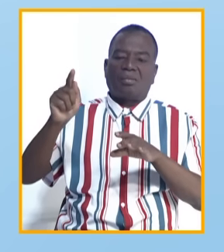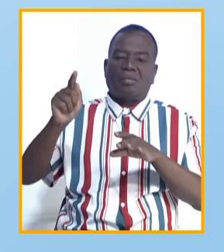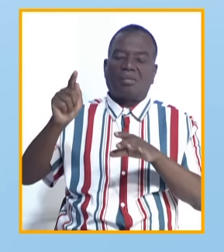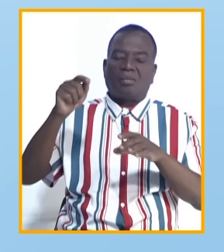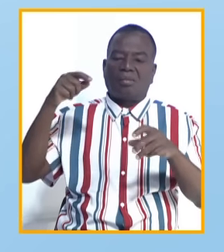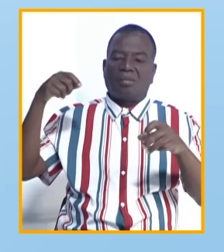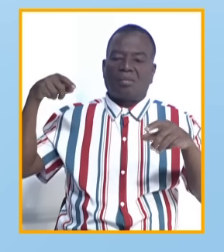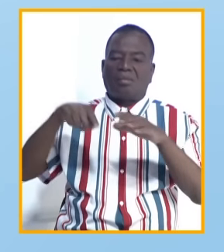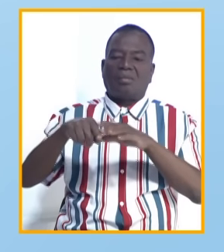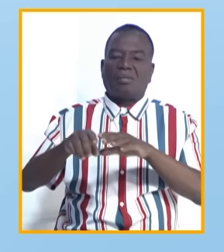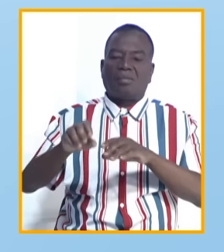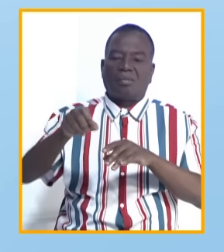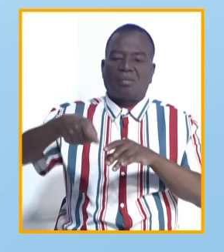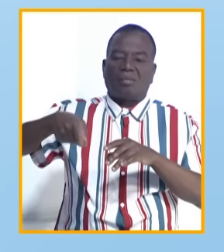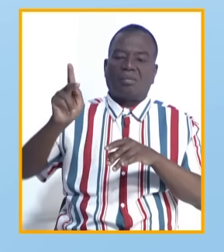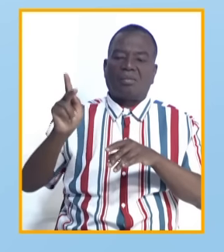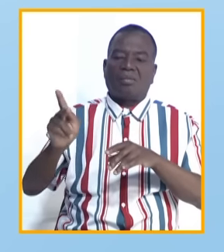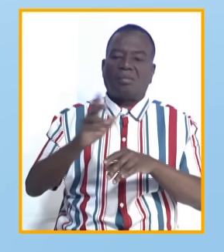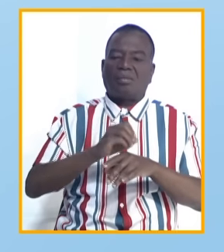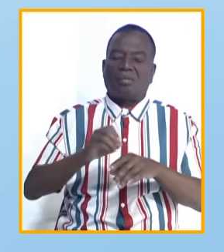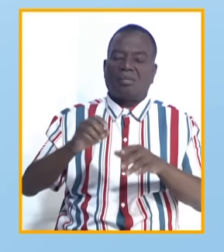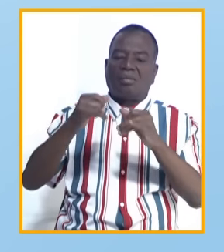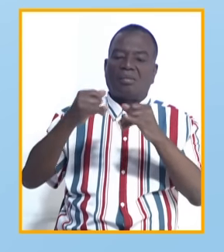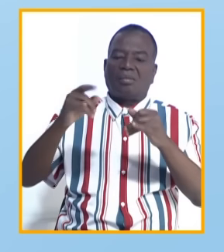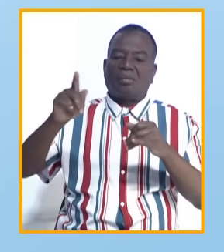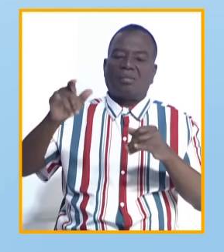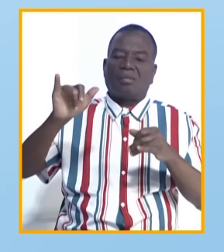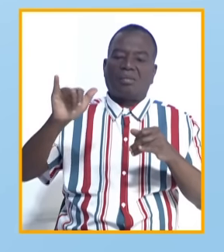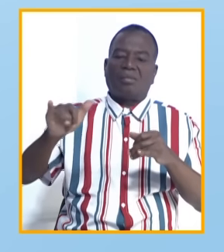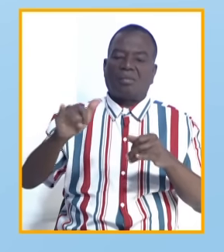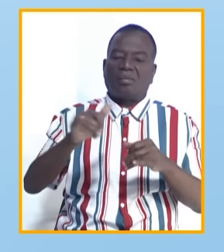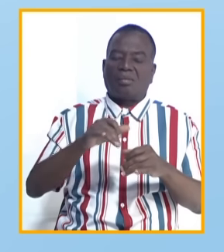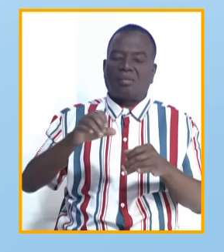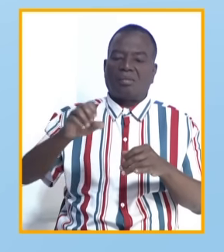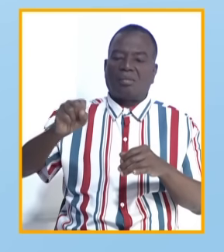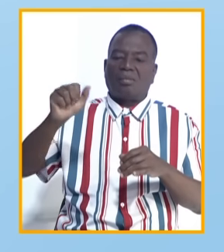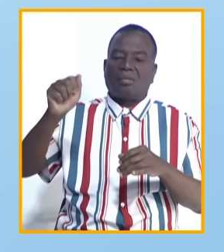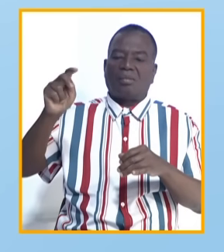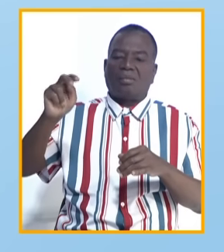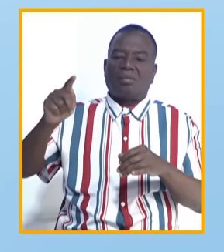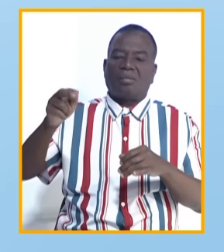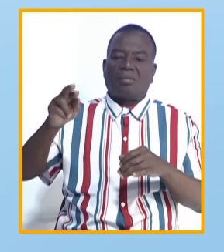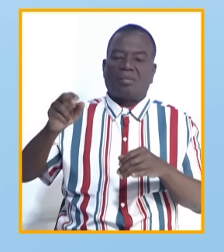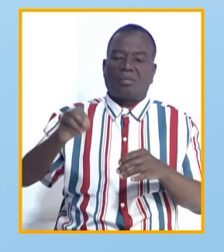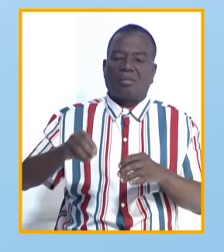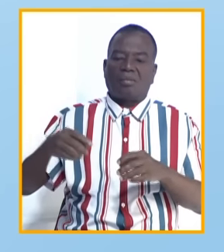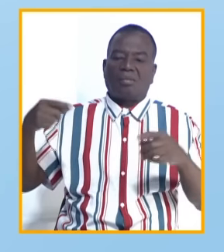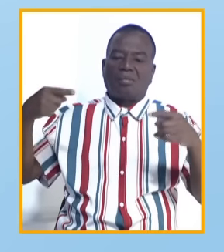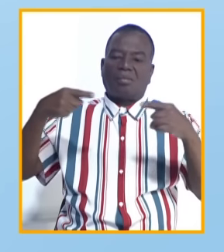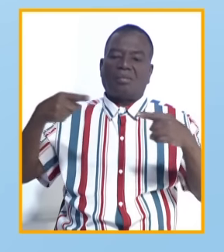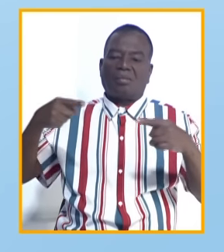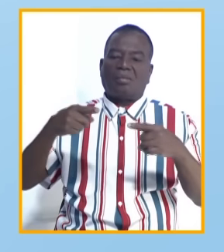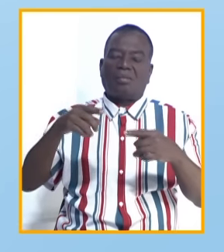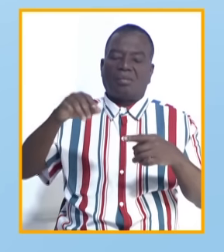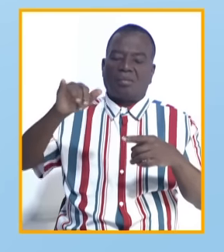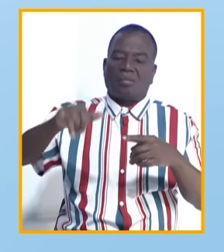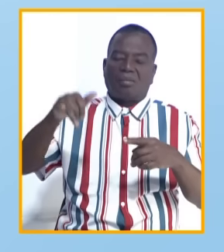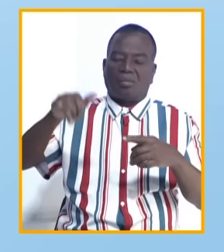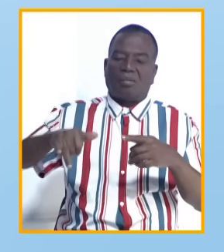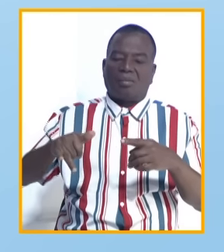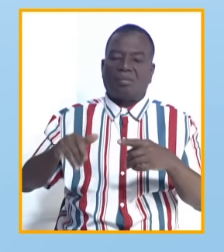Bouaké FC. Le dimanche à 15h30, le stade Laurent Poco sera le théâtre du derby entre le FC San Pedro et le Lys de